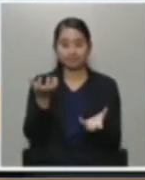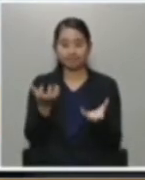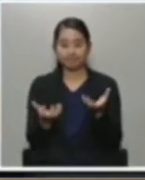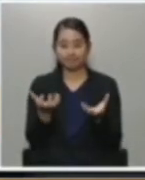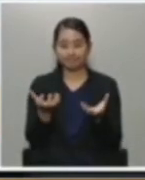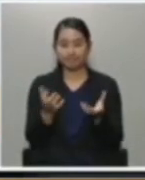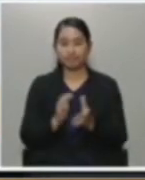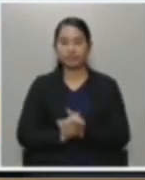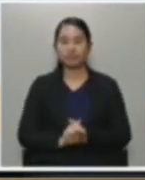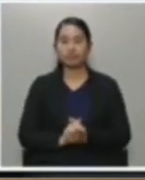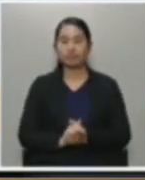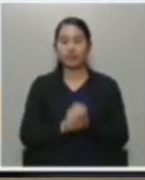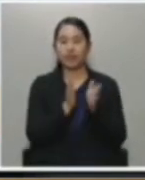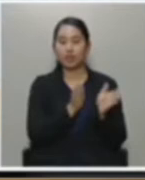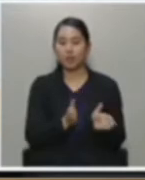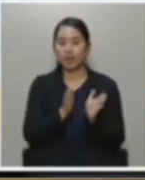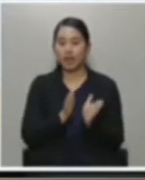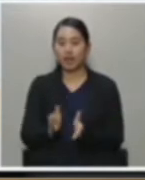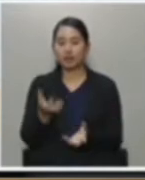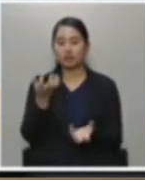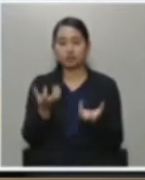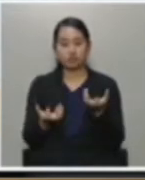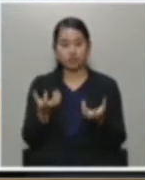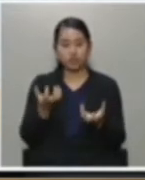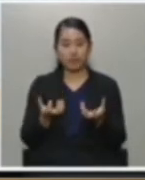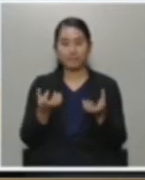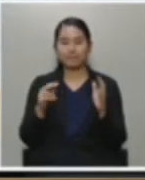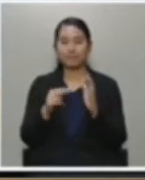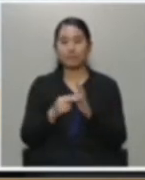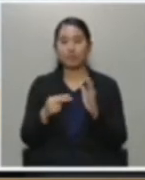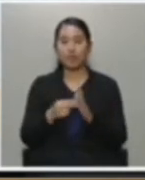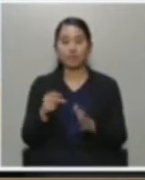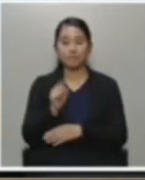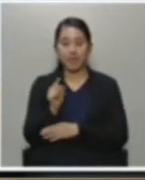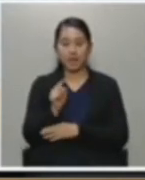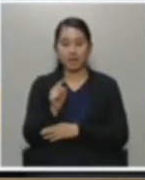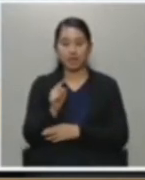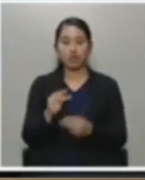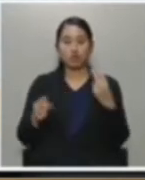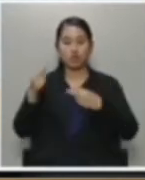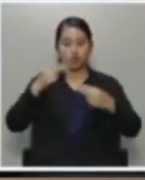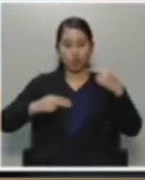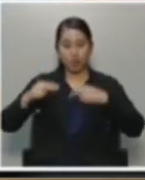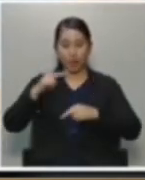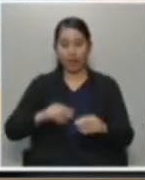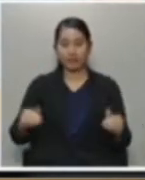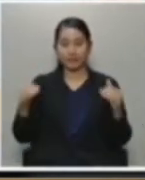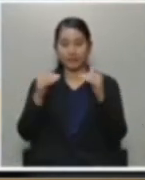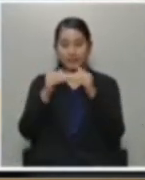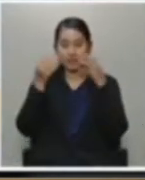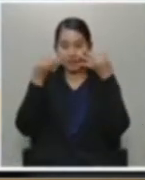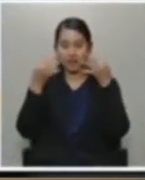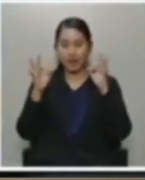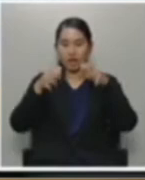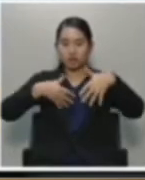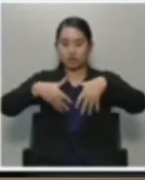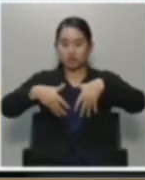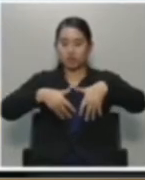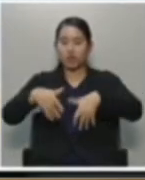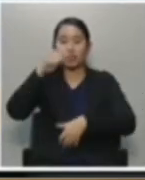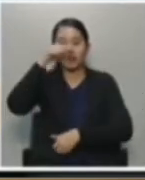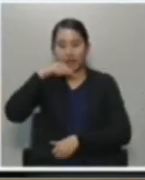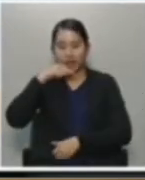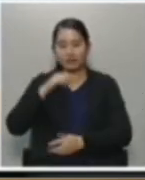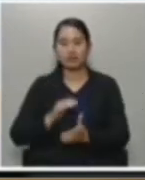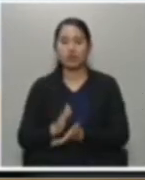การยุติธรรมเป็นสิ่งที่จะคุ้มครองสิทธิเสรีภาพของพี่น้องประชาชนผ